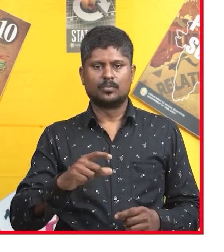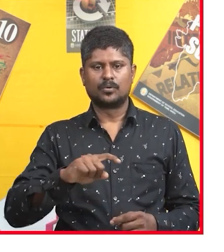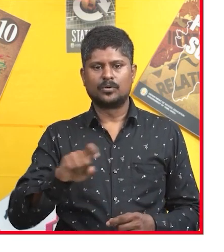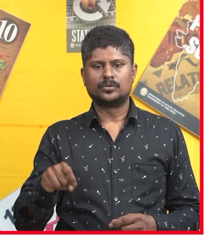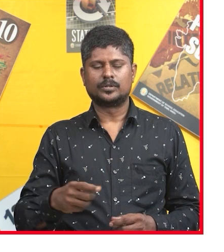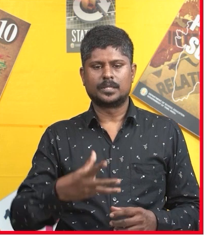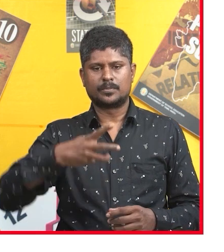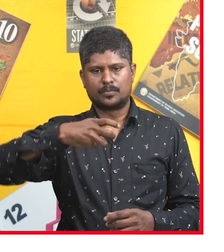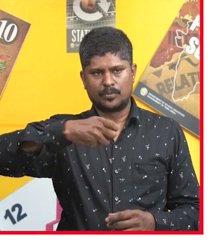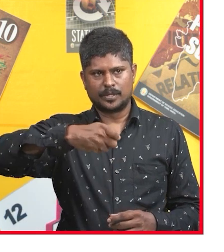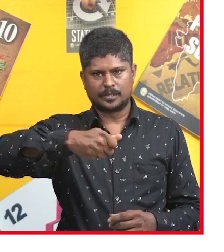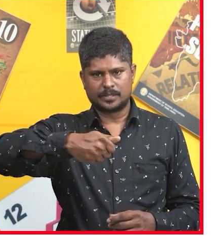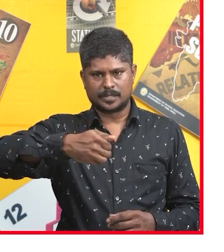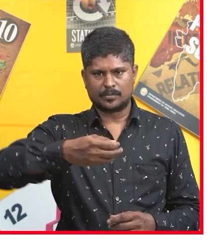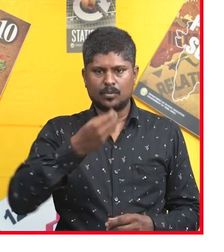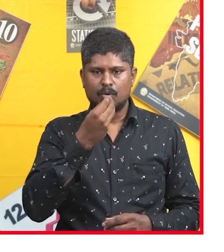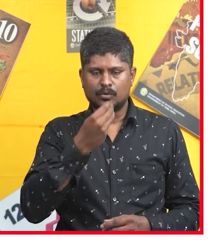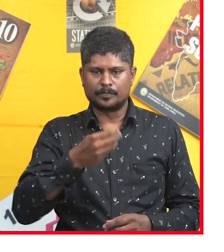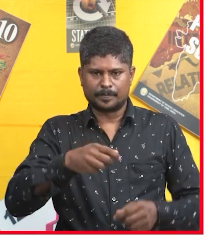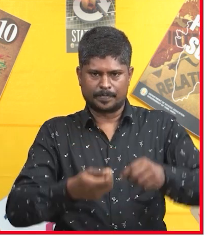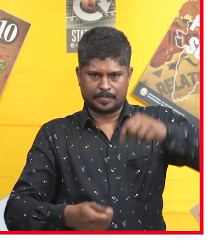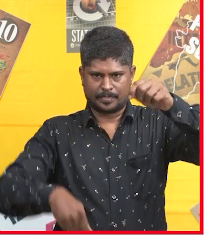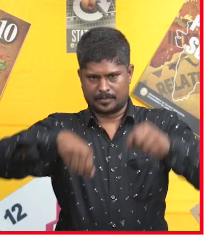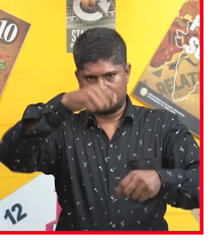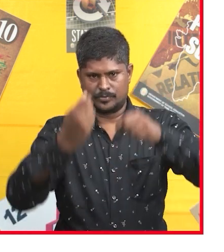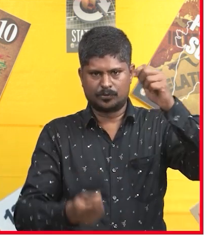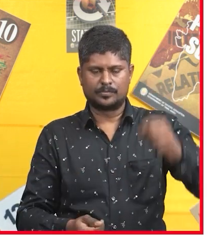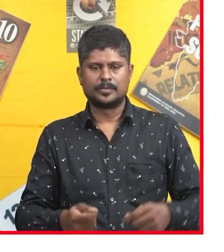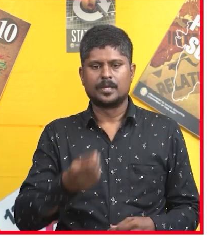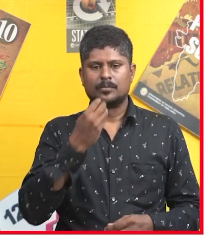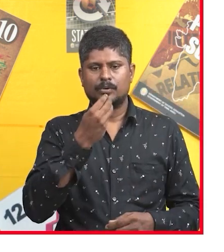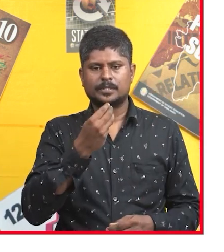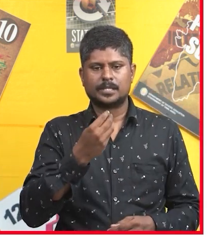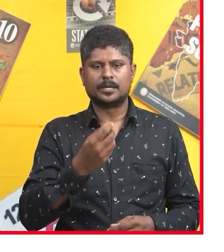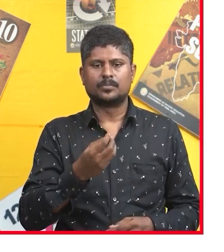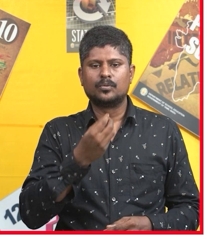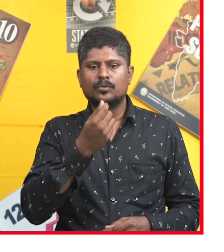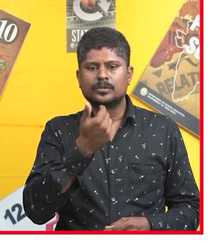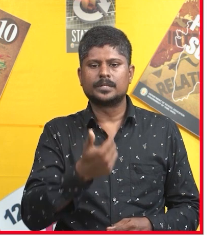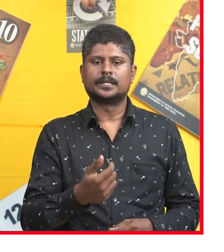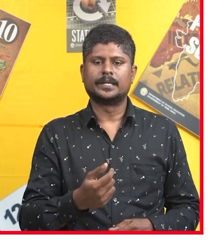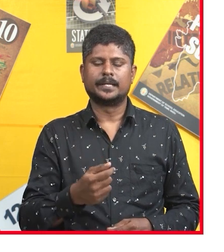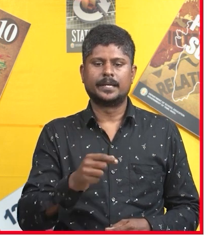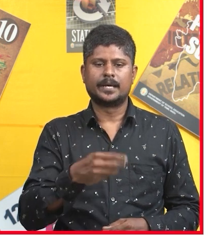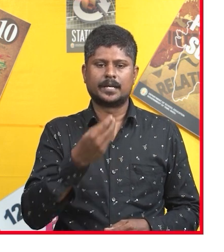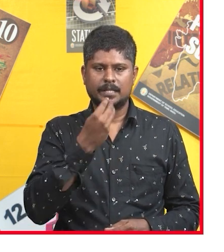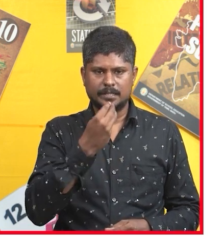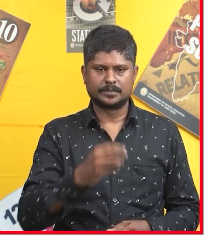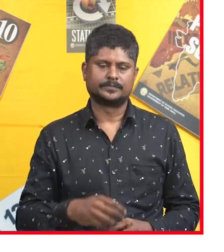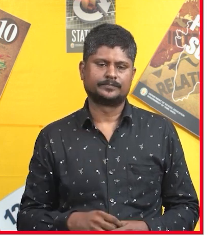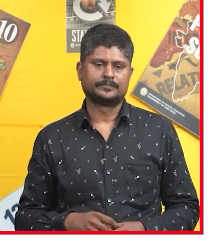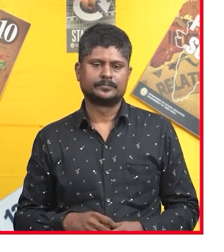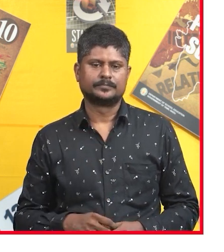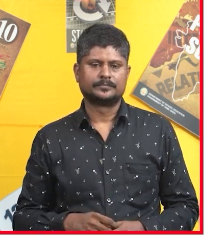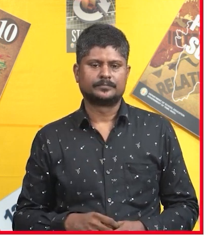வாட்டும் முற முரணவே புளித்த மோரும் திறமுடனே புல்வேலூர் பூதன்